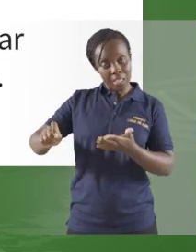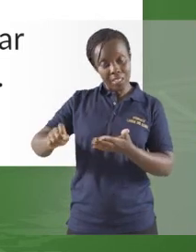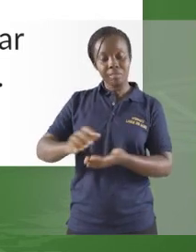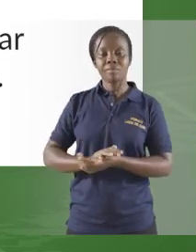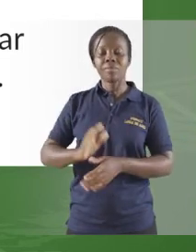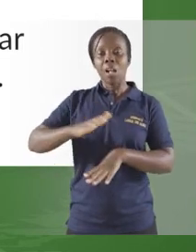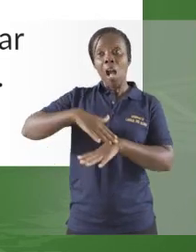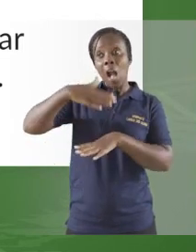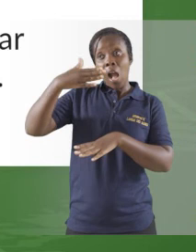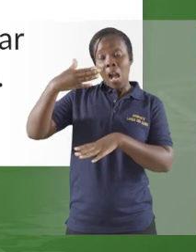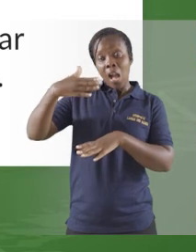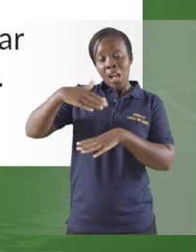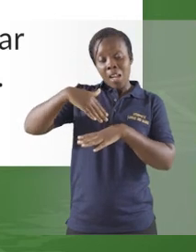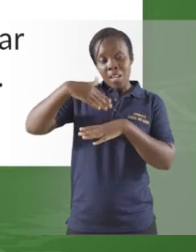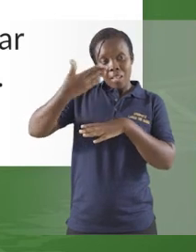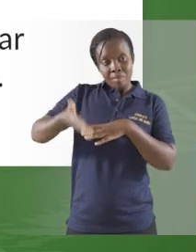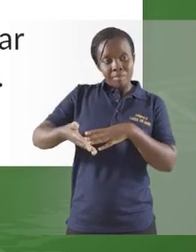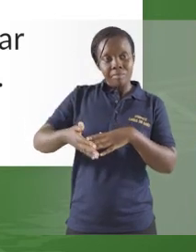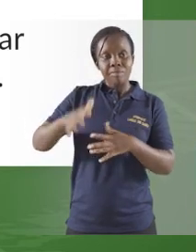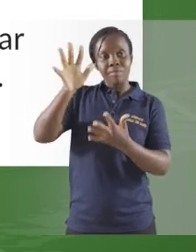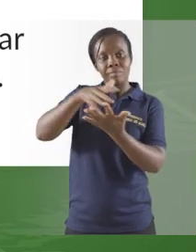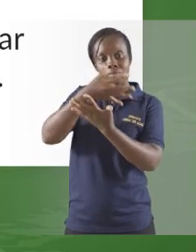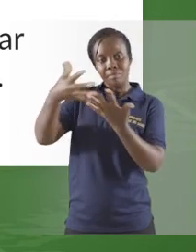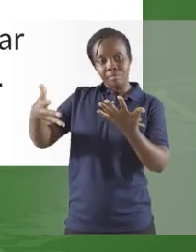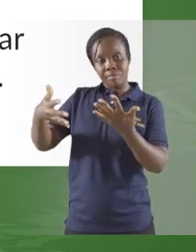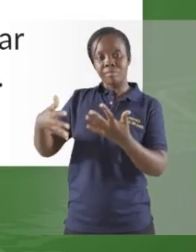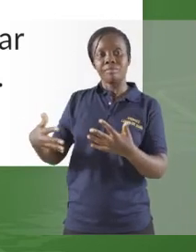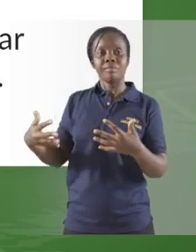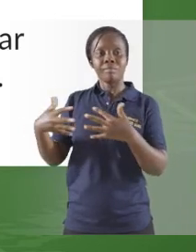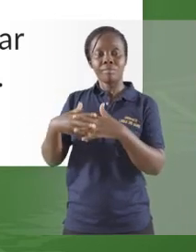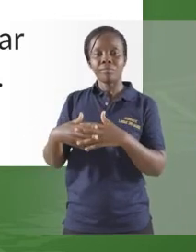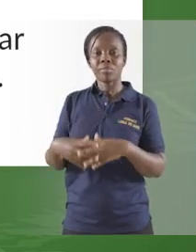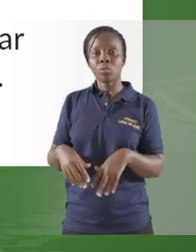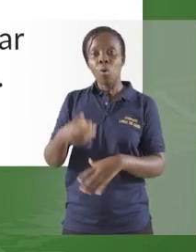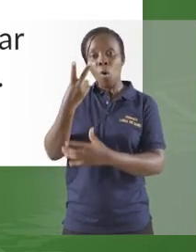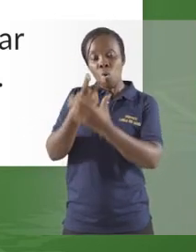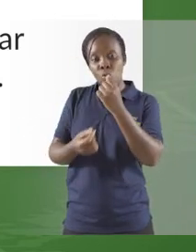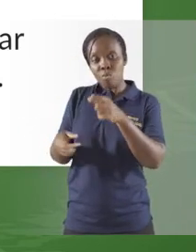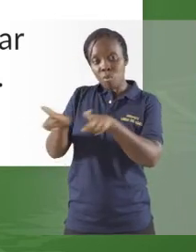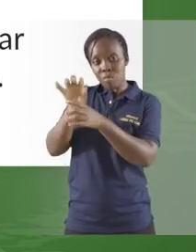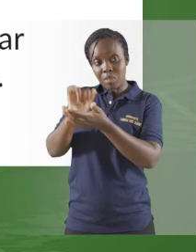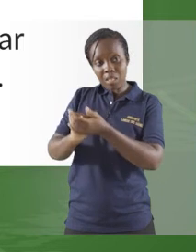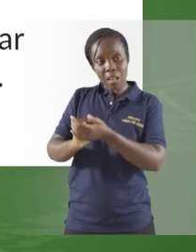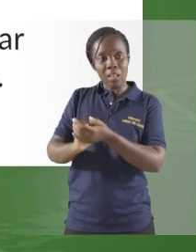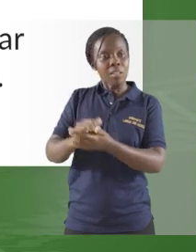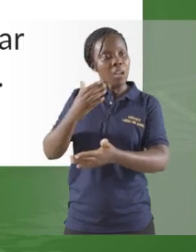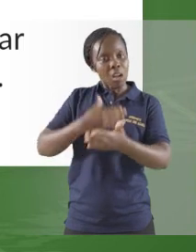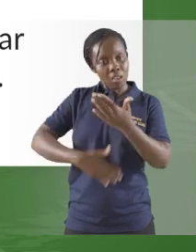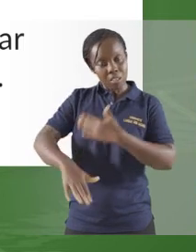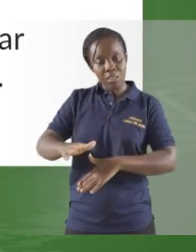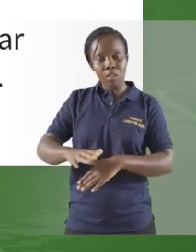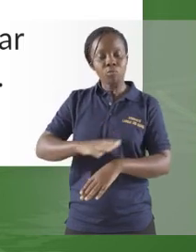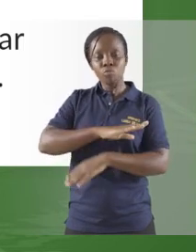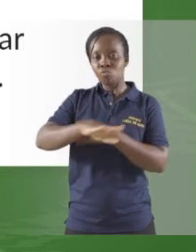D'après l'échiquier de croisement, un tel couple n'engendre que des filles normales,